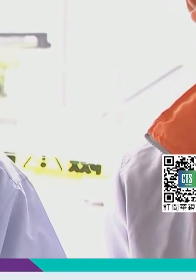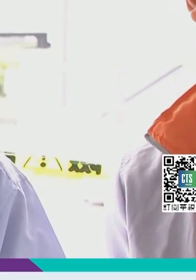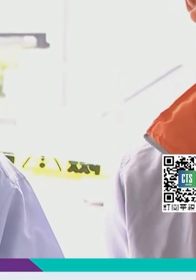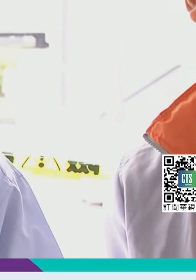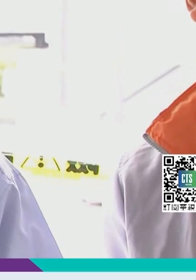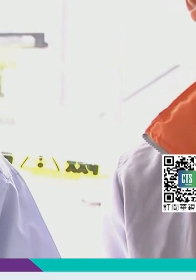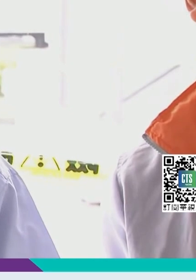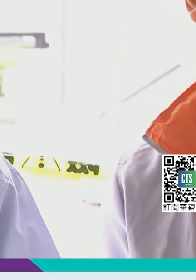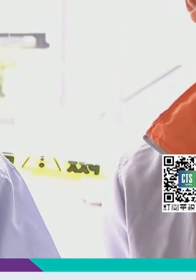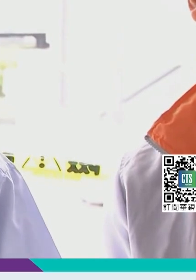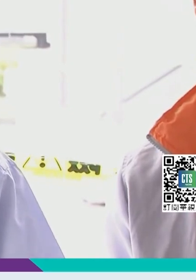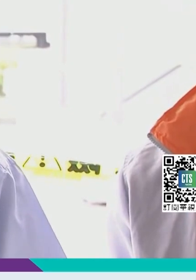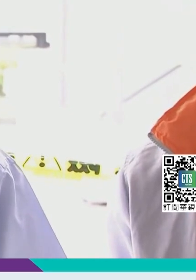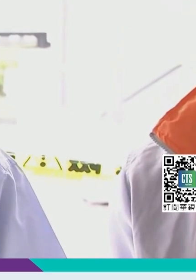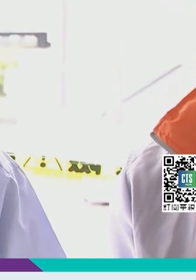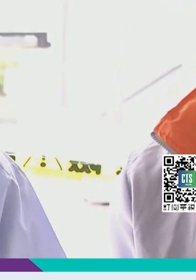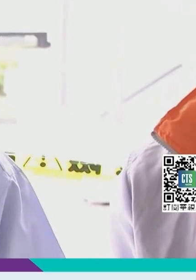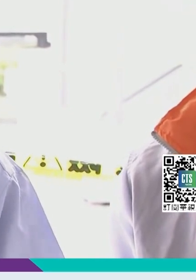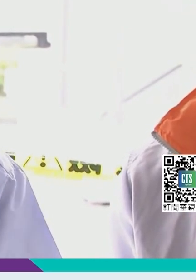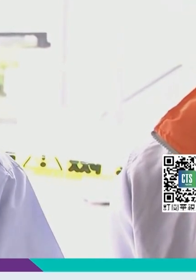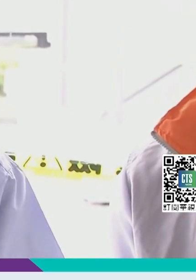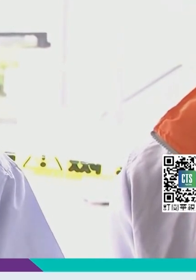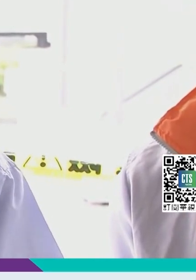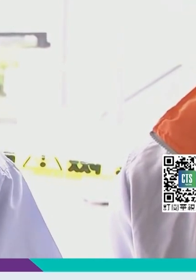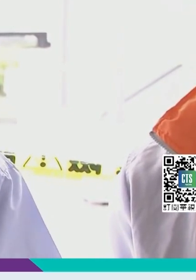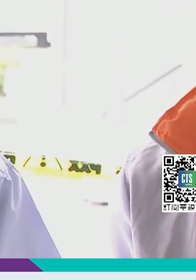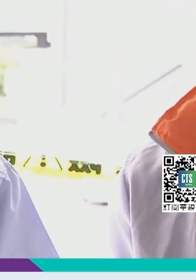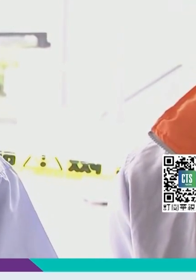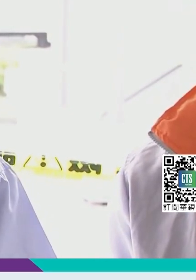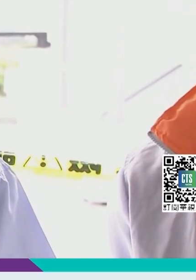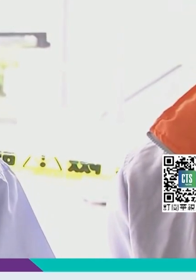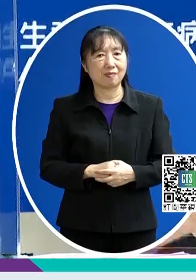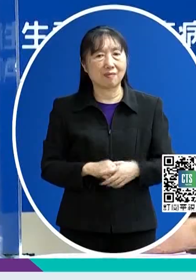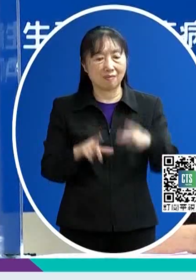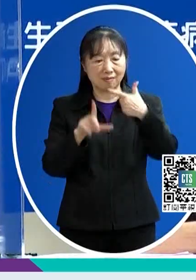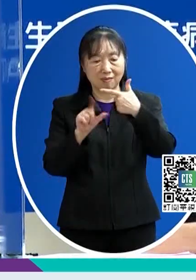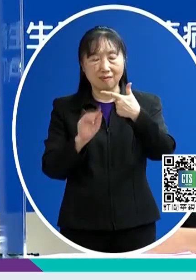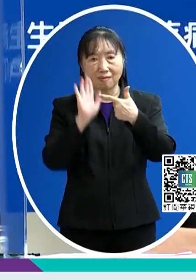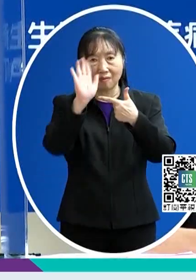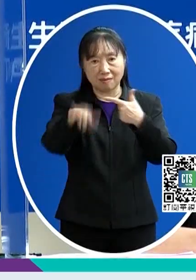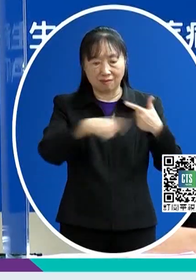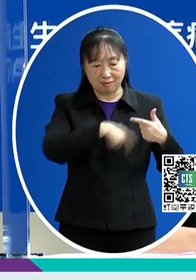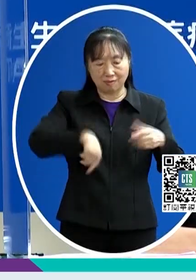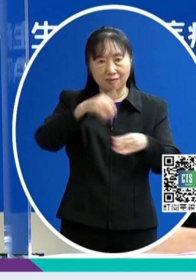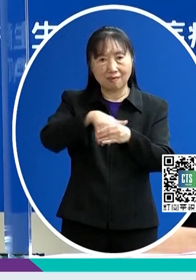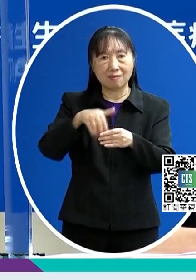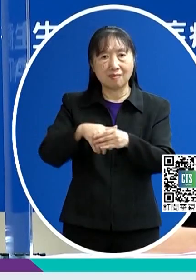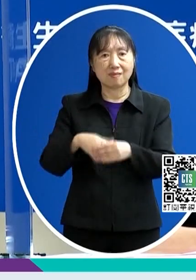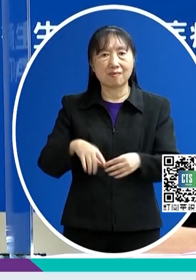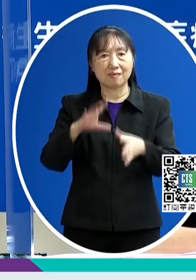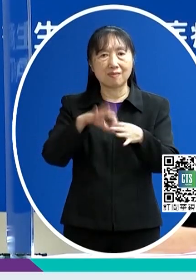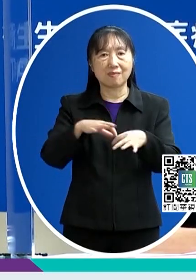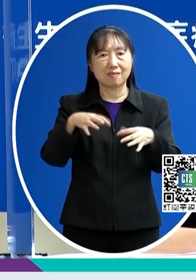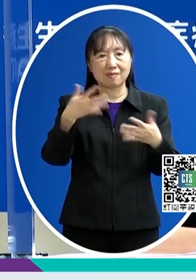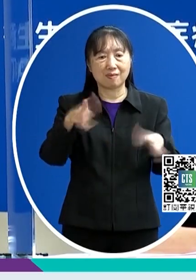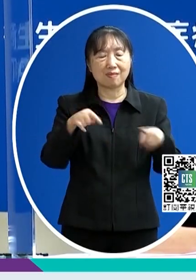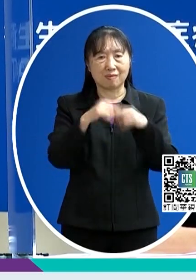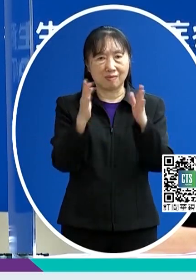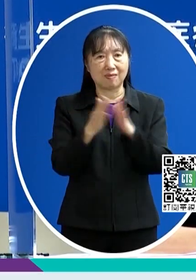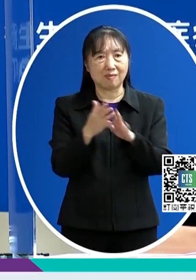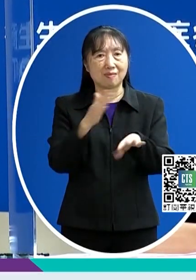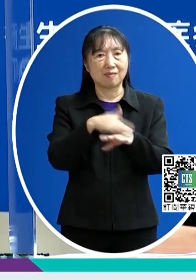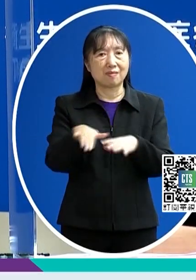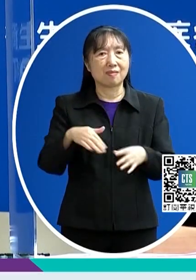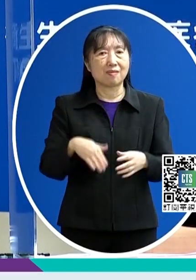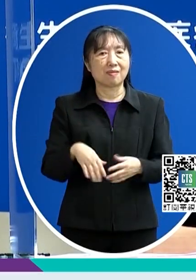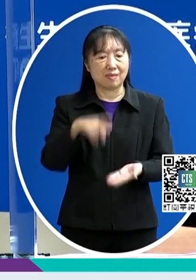嘛，这个选举还是比较后面的事了，至少工作要先做好了。 那下半年就选举嘛，哈，那这段时间一定有很